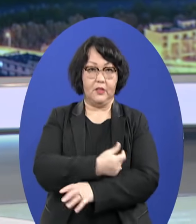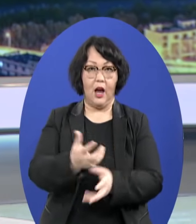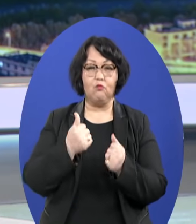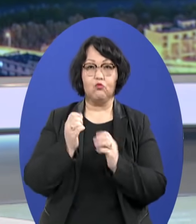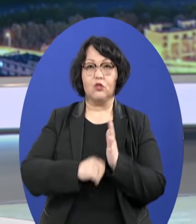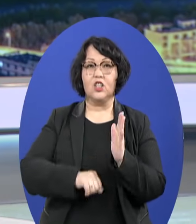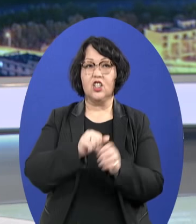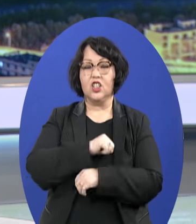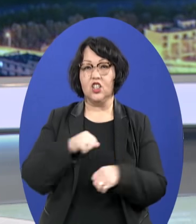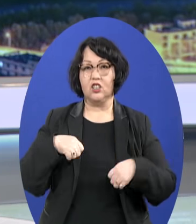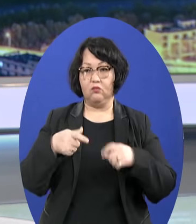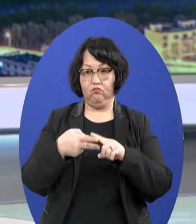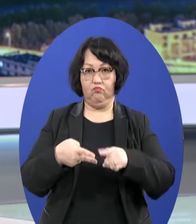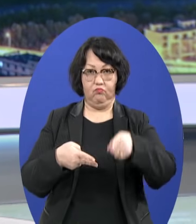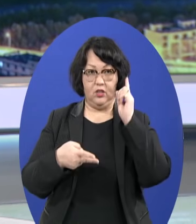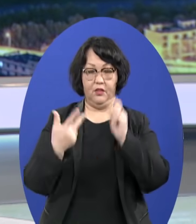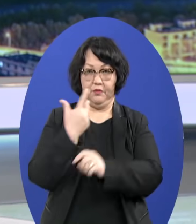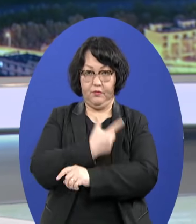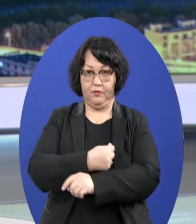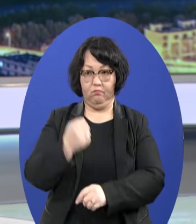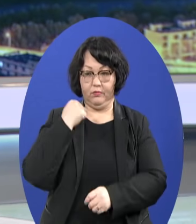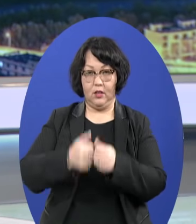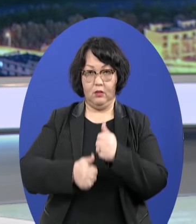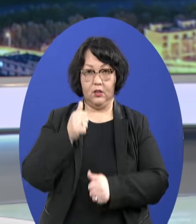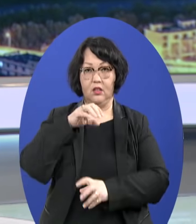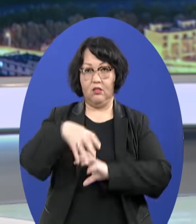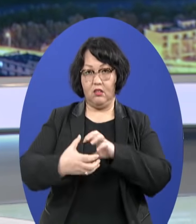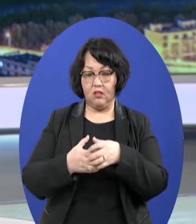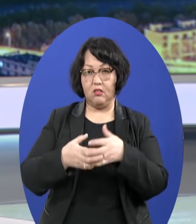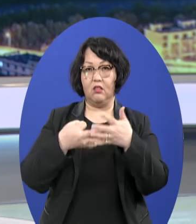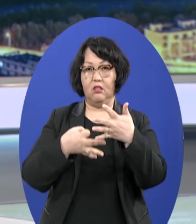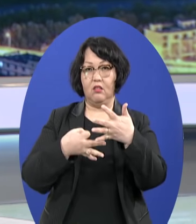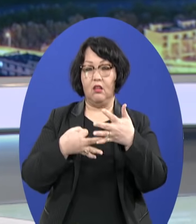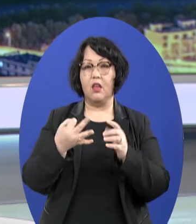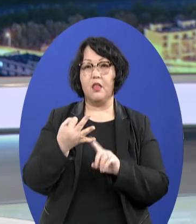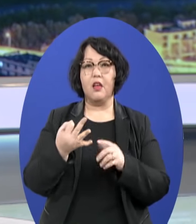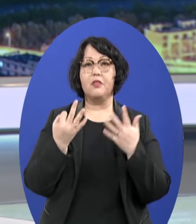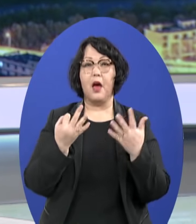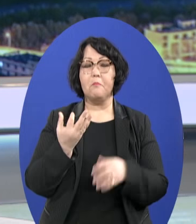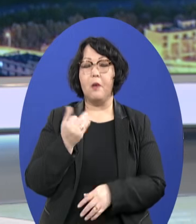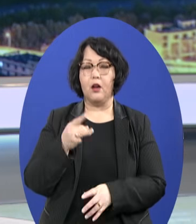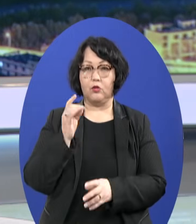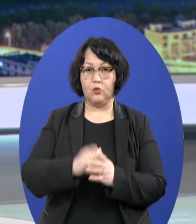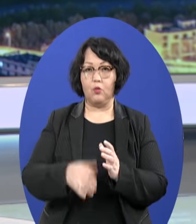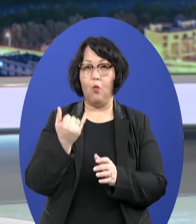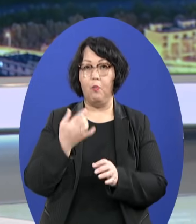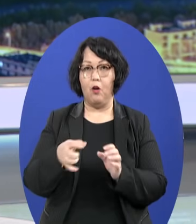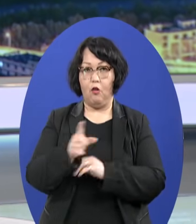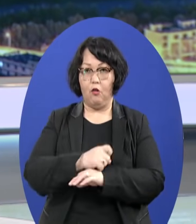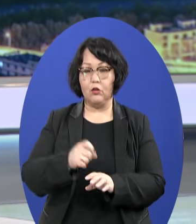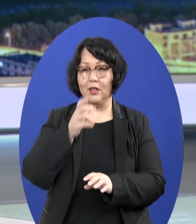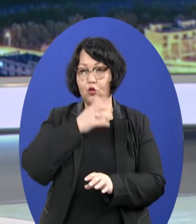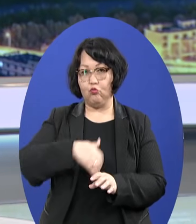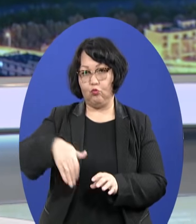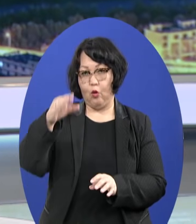иргэдийн эхний тунг тарьсан үзүүлэлтээр дэлхийд 8 дугаард бичигдэж байна. Засгийн газар цар тахлын голомт тоосон нийслэл Улаанбаатар хотын насанд хүрсэн хүн амын 5